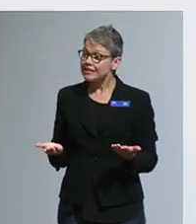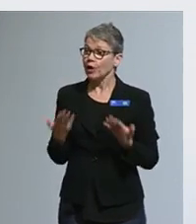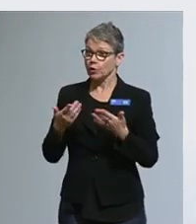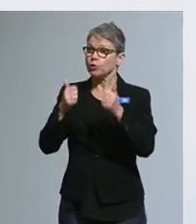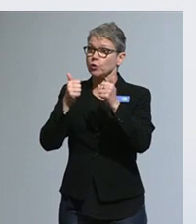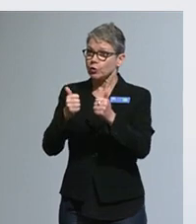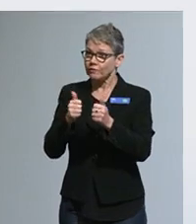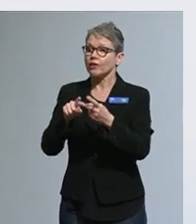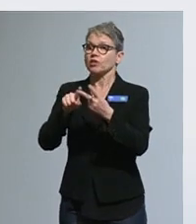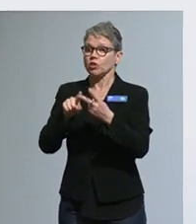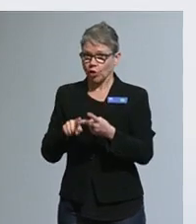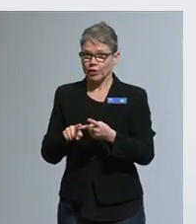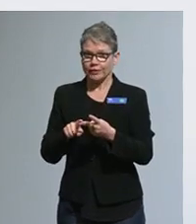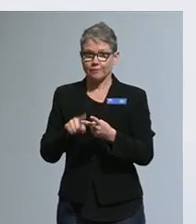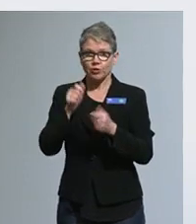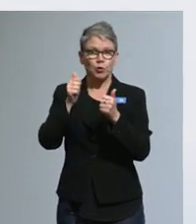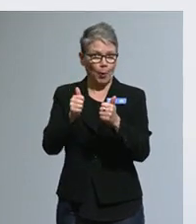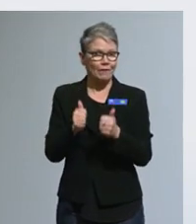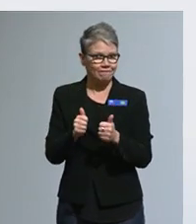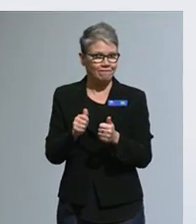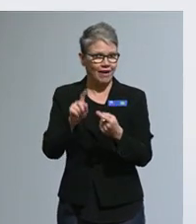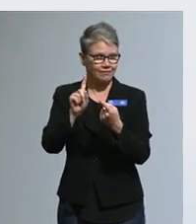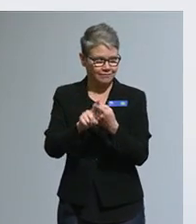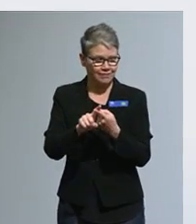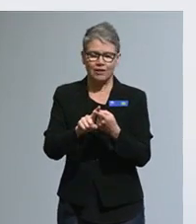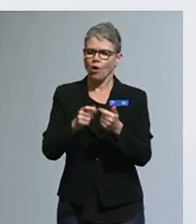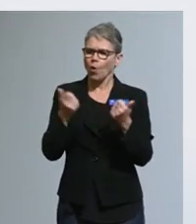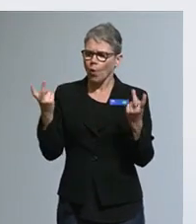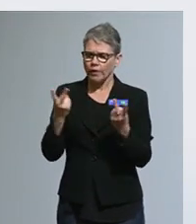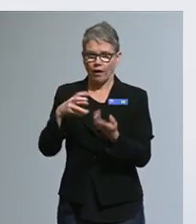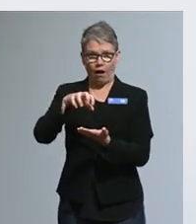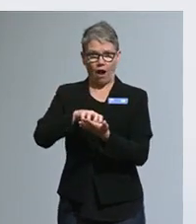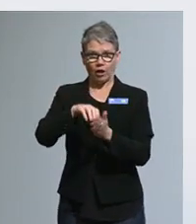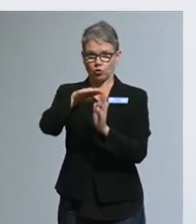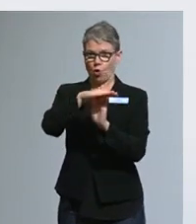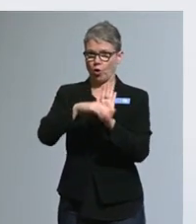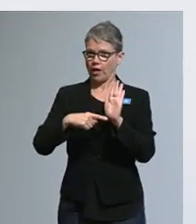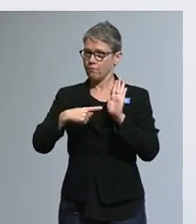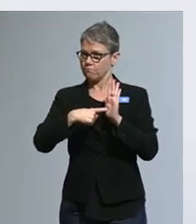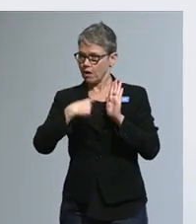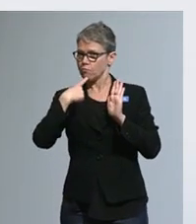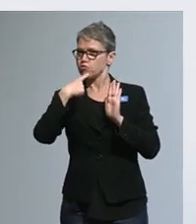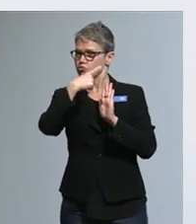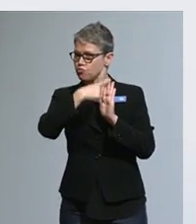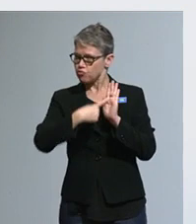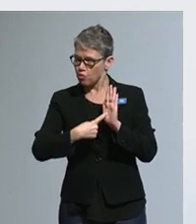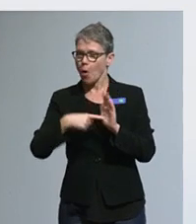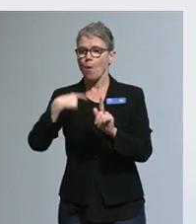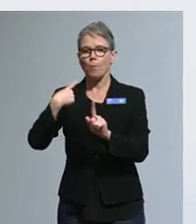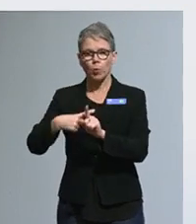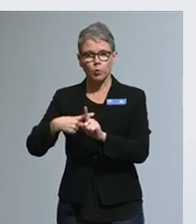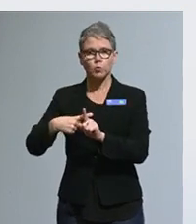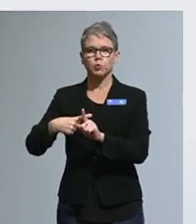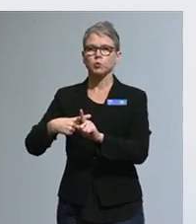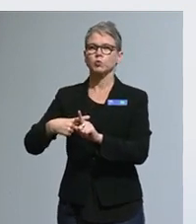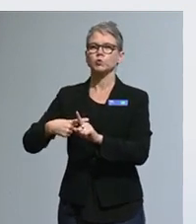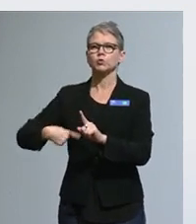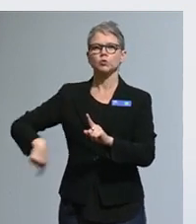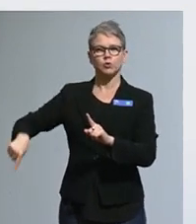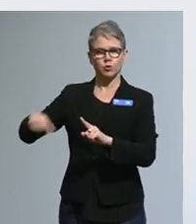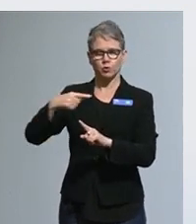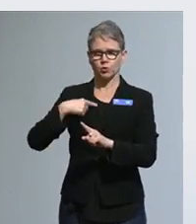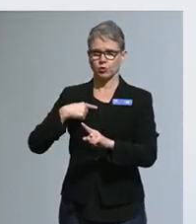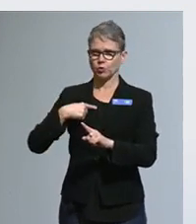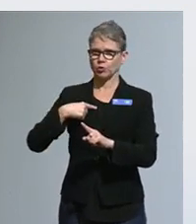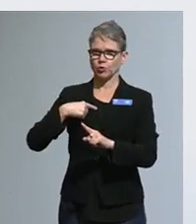toinen. Eli se on joka tapauksessa ne hallitusohjelmassakin olevat kirjaukset, ja toisaalta meidän niin kuin tämän